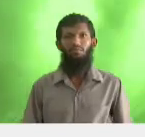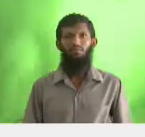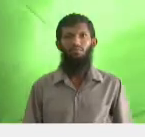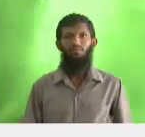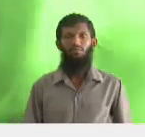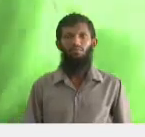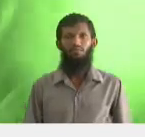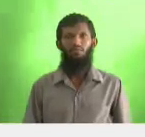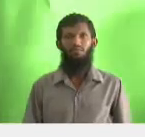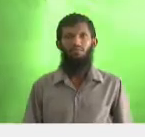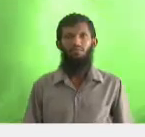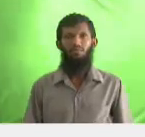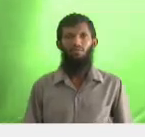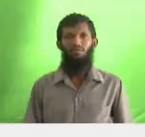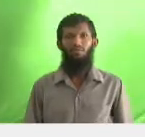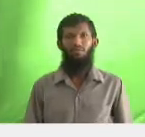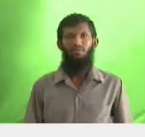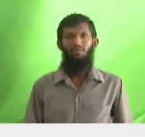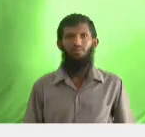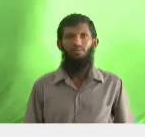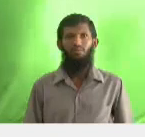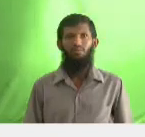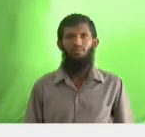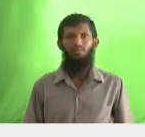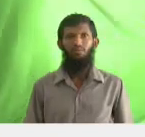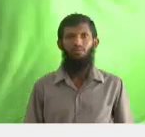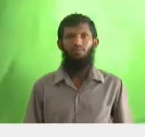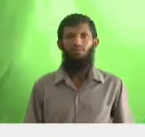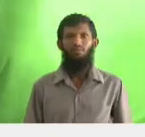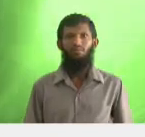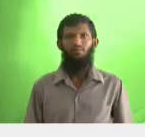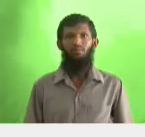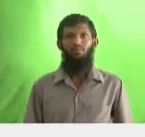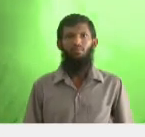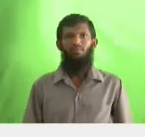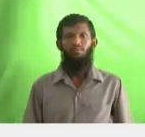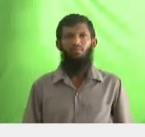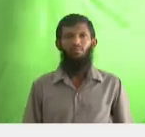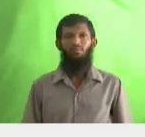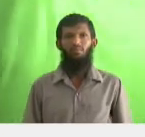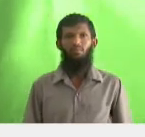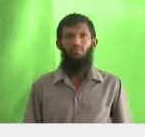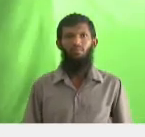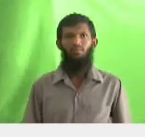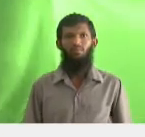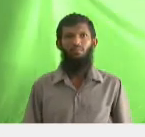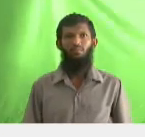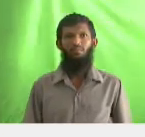بالعصبة أولي القوة إذ قال له قومه لا